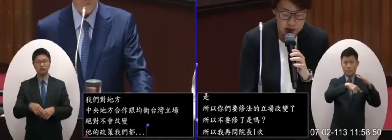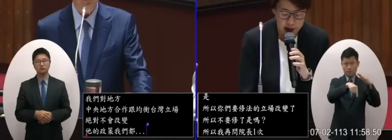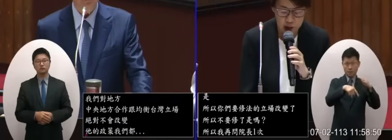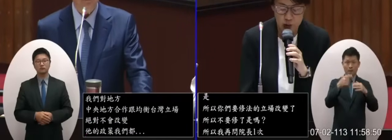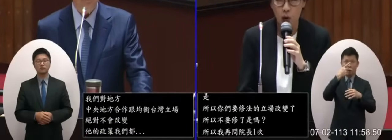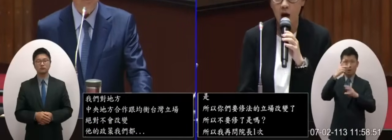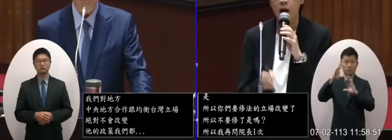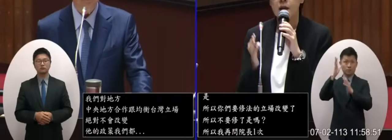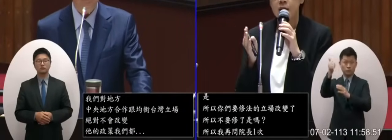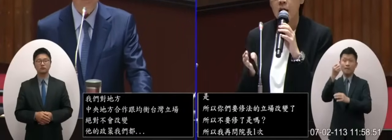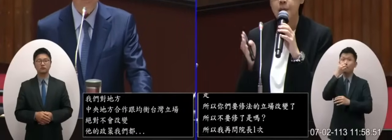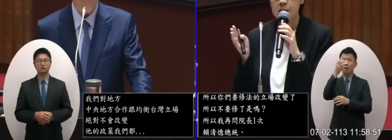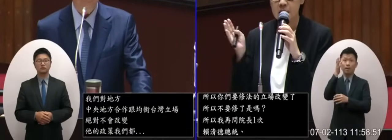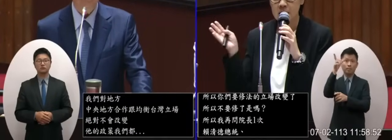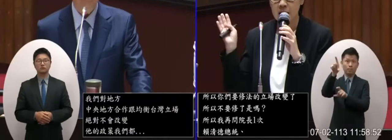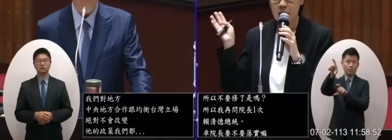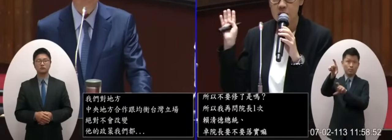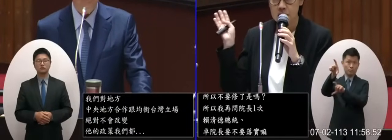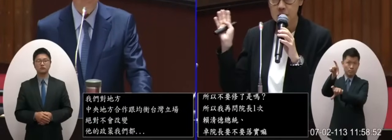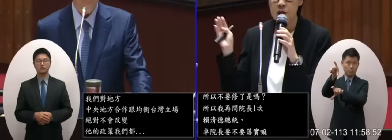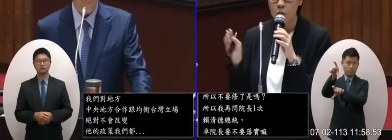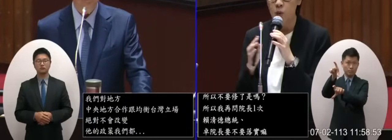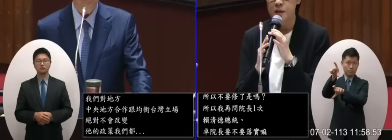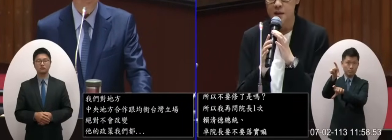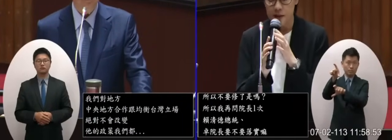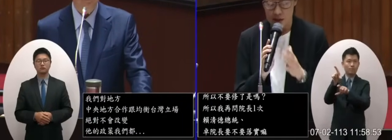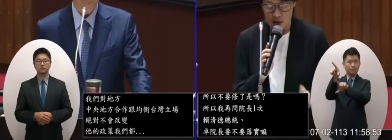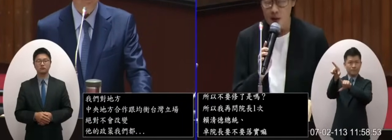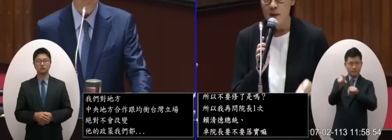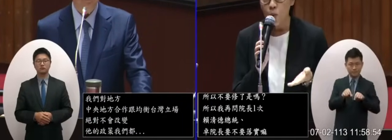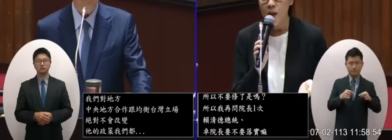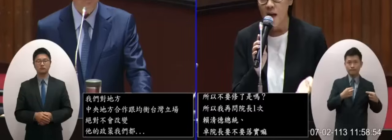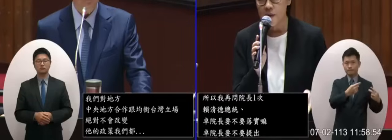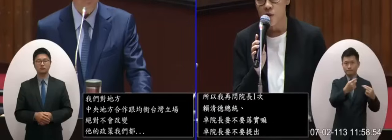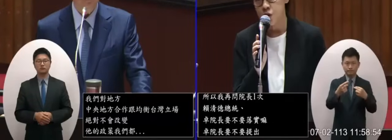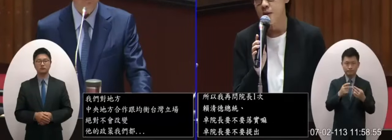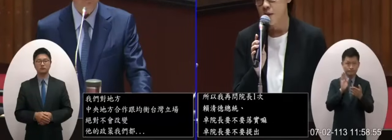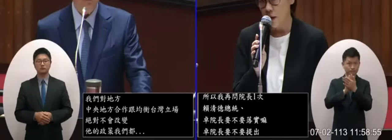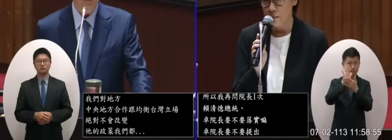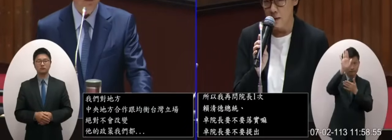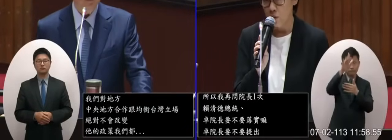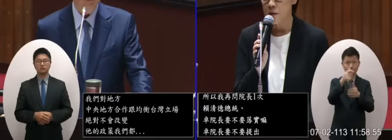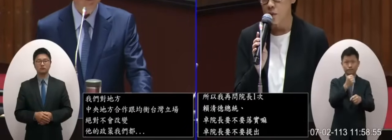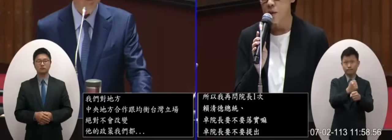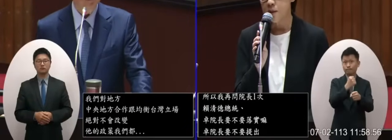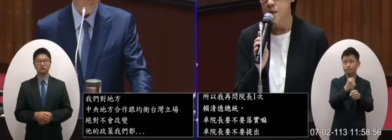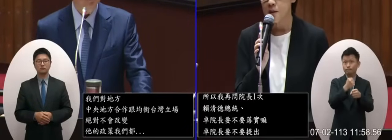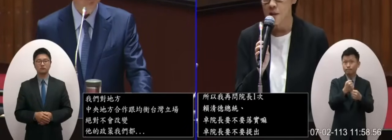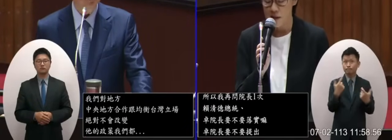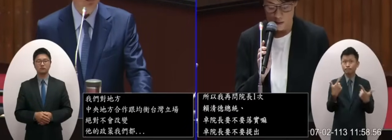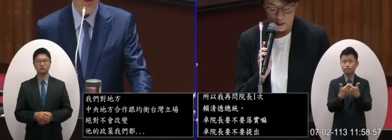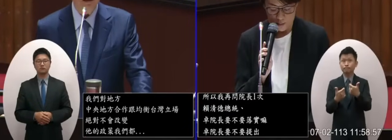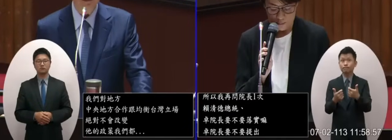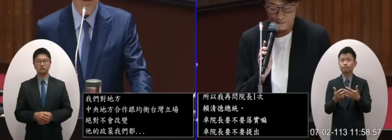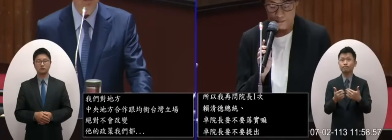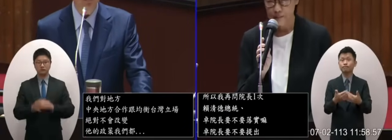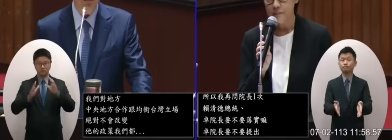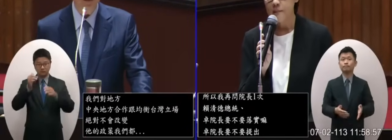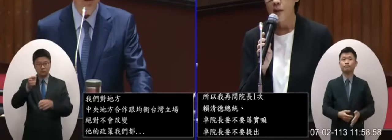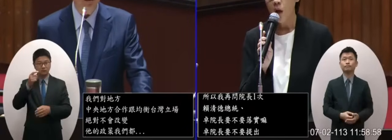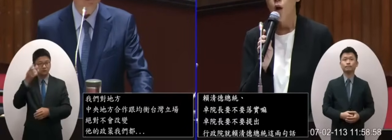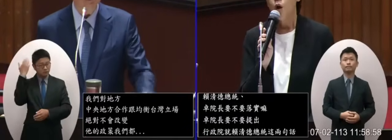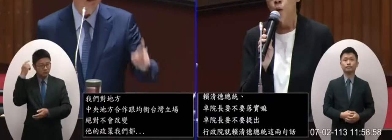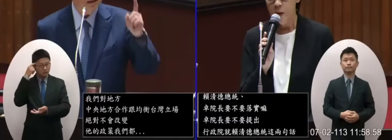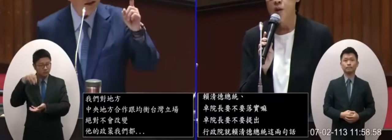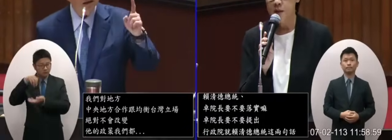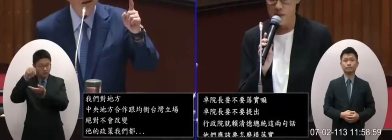总统这两句话，他们应该要怎么样落实在未来你的执政上面？我只是问这件事情。 总统的政见我们